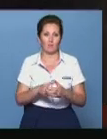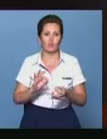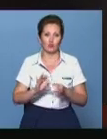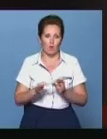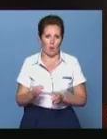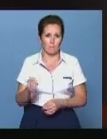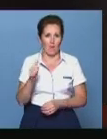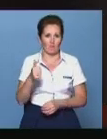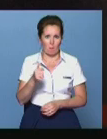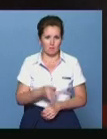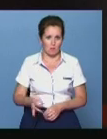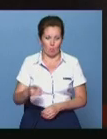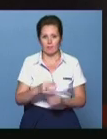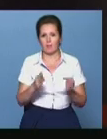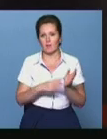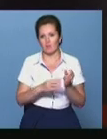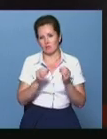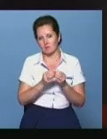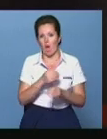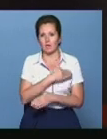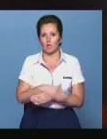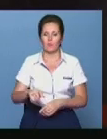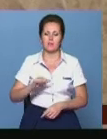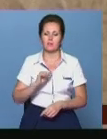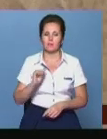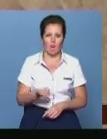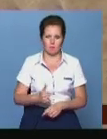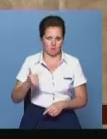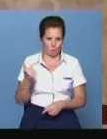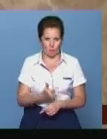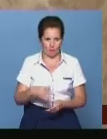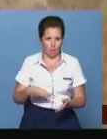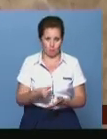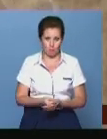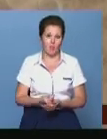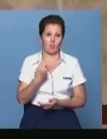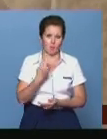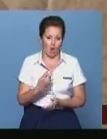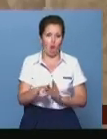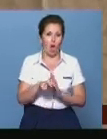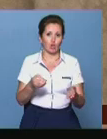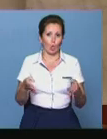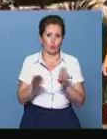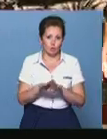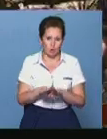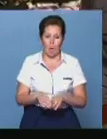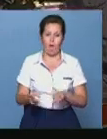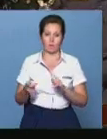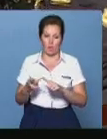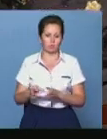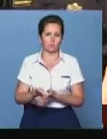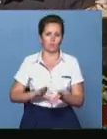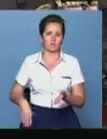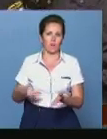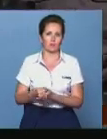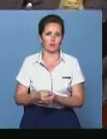проверили 9 адресов самых злостных неплательщиков. В результате двоих отключили от ресурса, а один тут же отдал долг в 10 тысяч рублей на